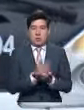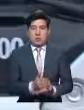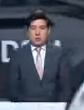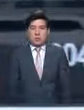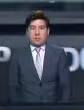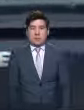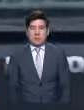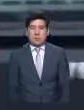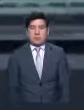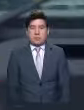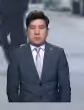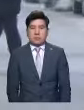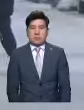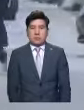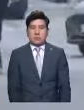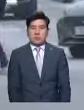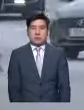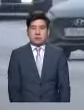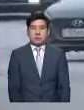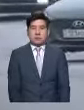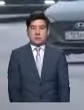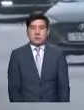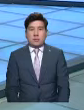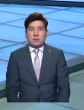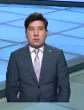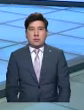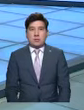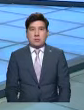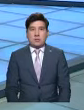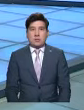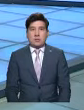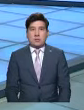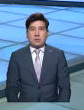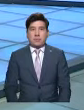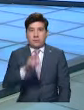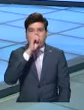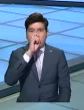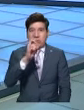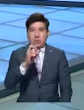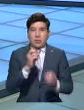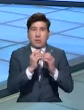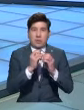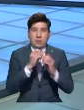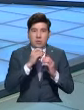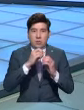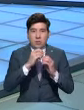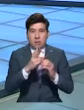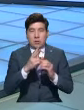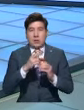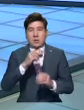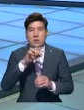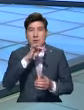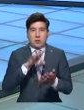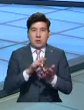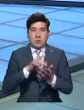Жақсыбайқызы, Алмас Шулыбаев, Алтынбек Қабделов, Астана Таймс. Елімізде 13 мыңға жуық шетел азаматы ресми еңбек